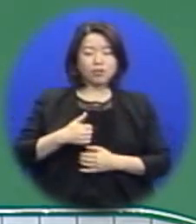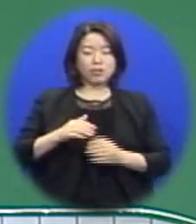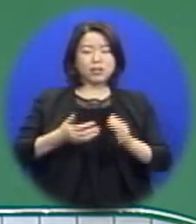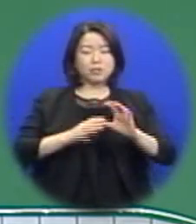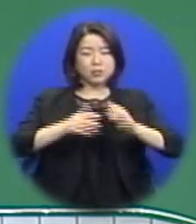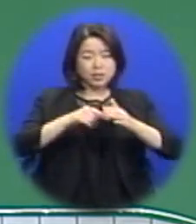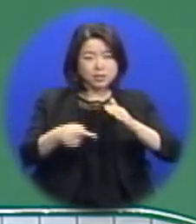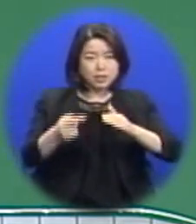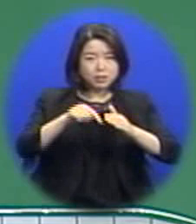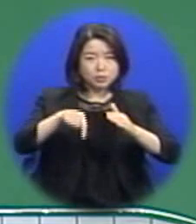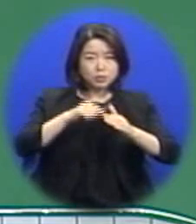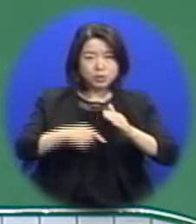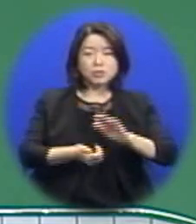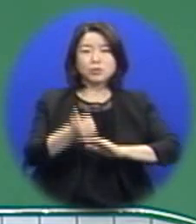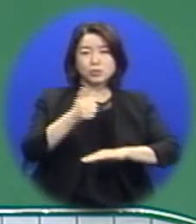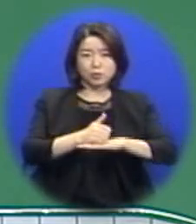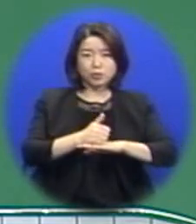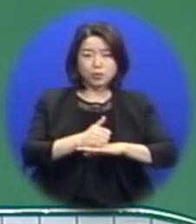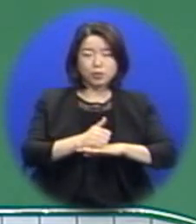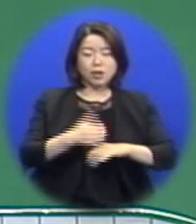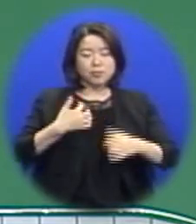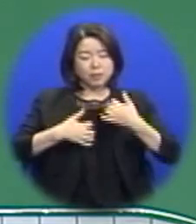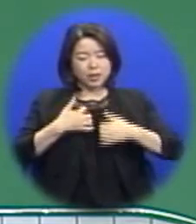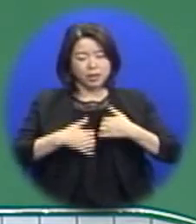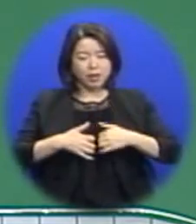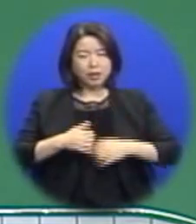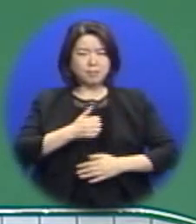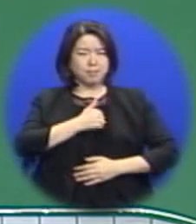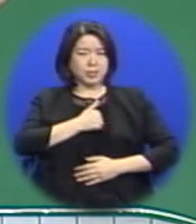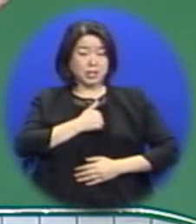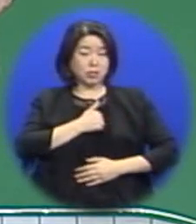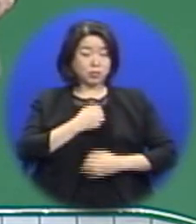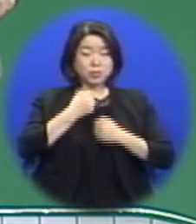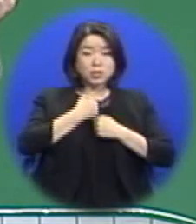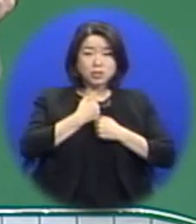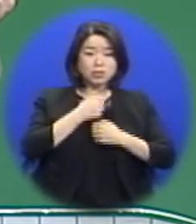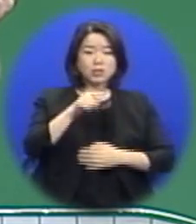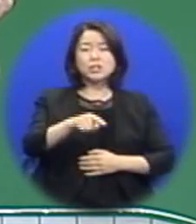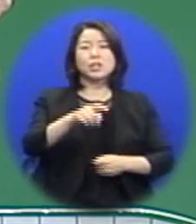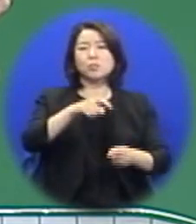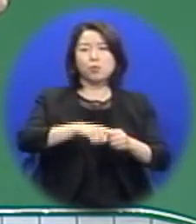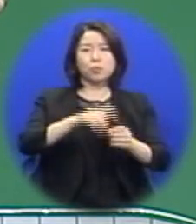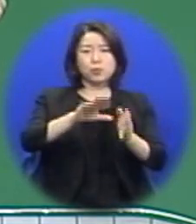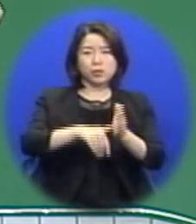쾌락, 자존심을 세우는 것, 그게 목표예요.